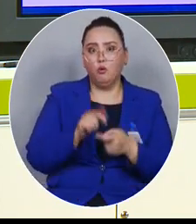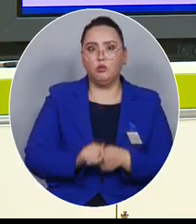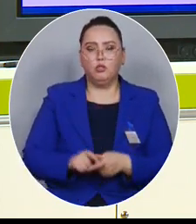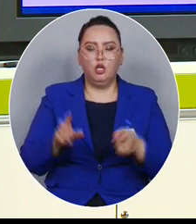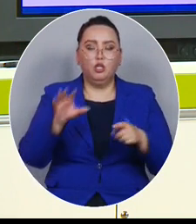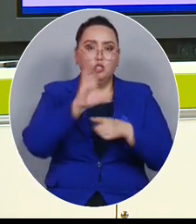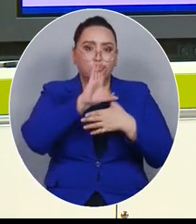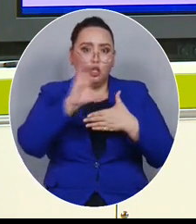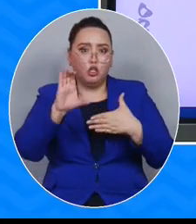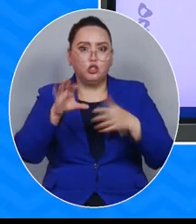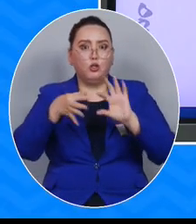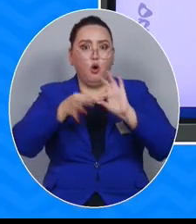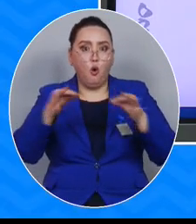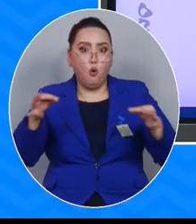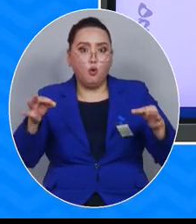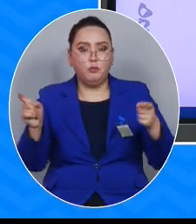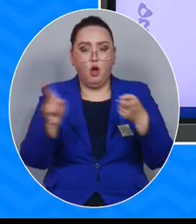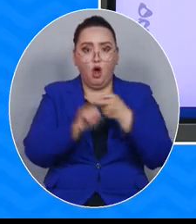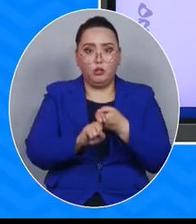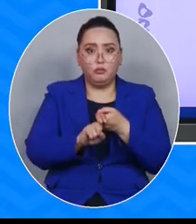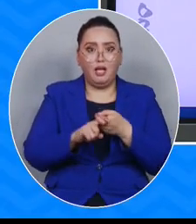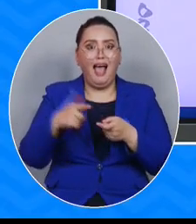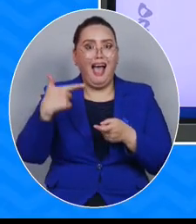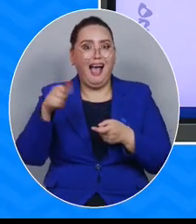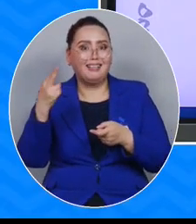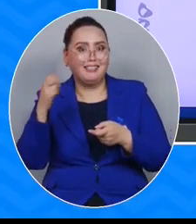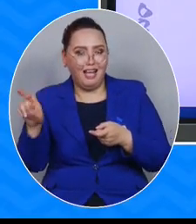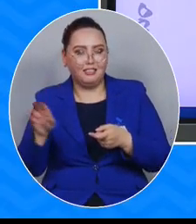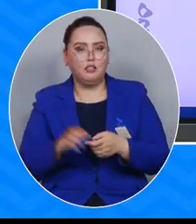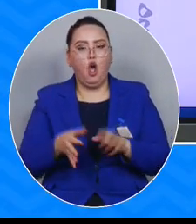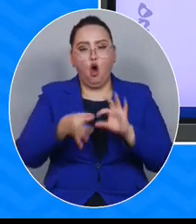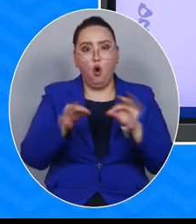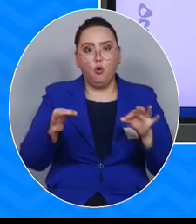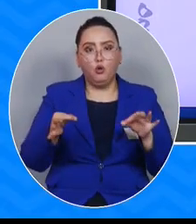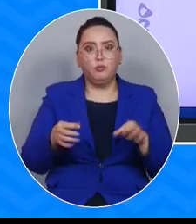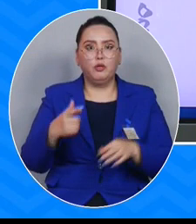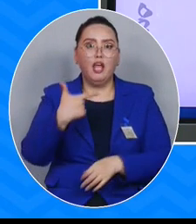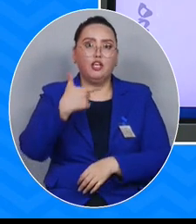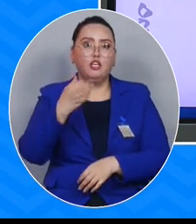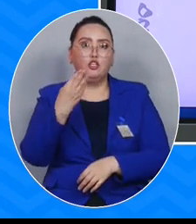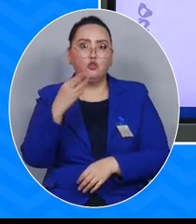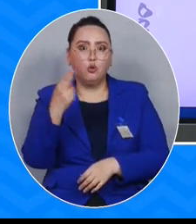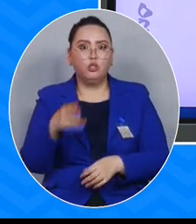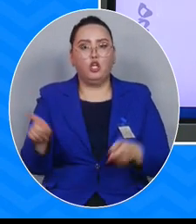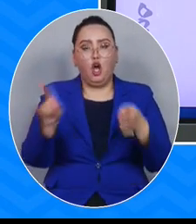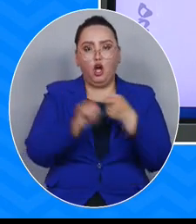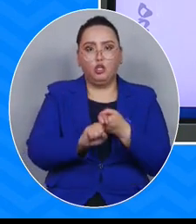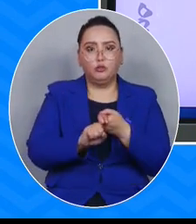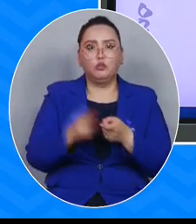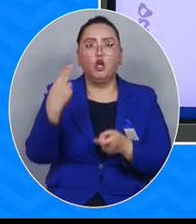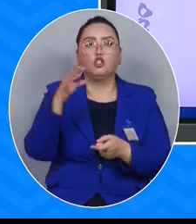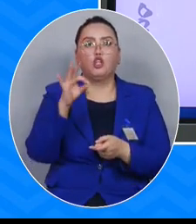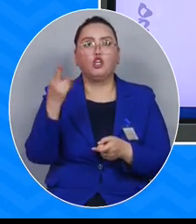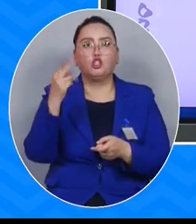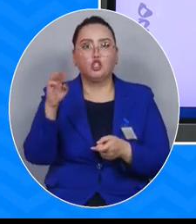өгүйлбург холбохүүг гадад холбоос, өгүйлбург хорн байгааг гэшвэдэйг холбохүг дотоо толбоос хэсэй эйм холбоос тусөөрдэй өрэхтэй байгааг сайнахчилээр